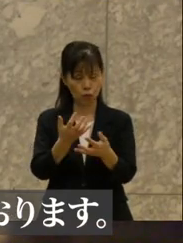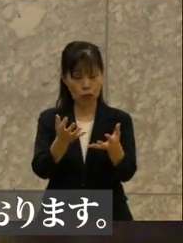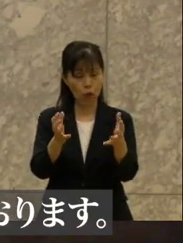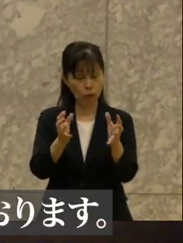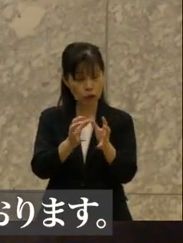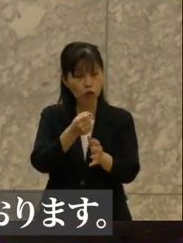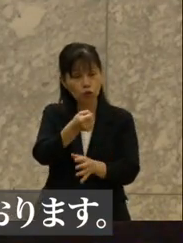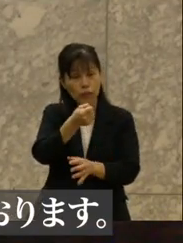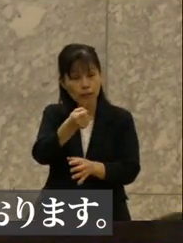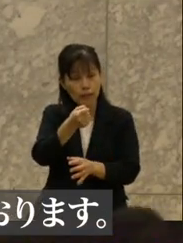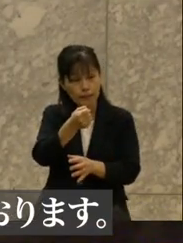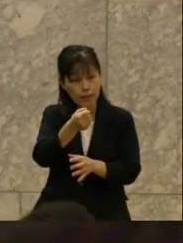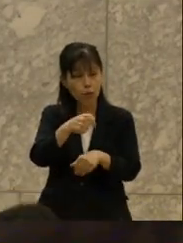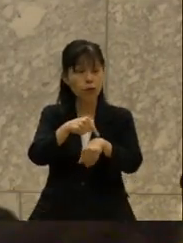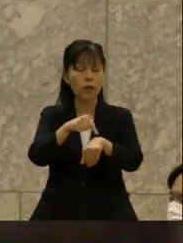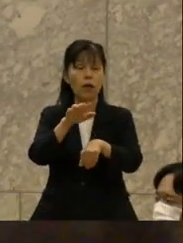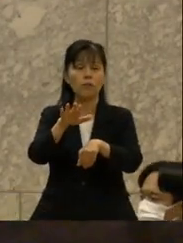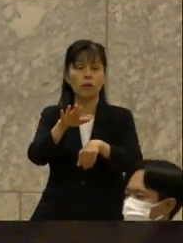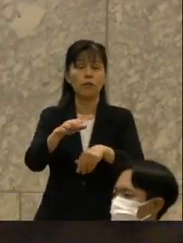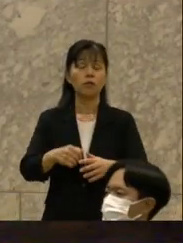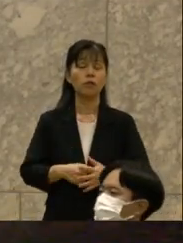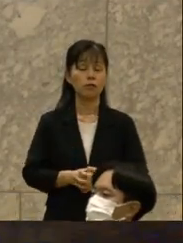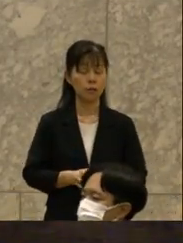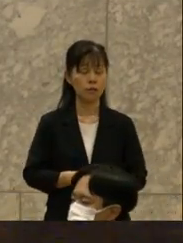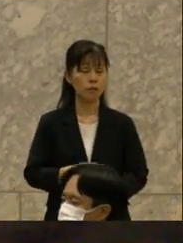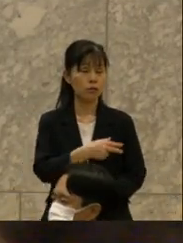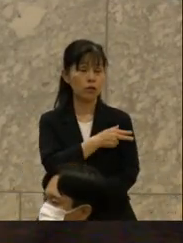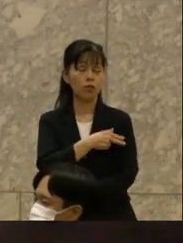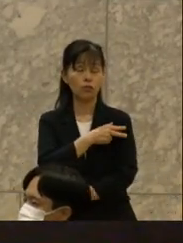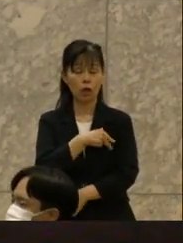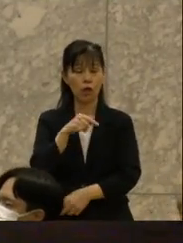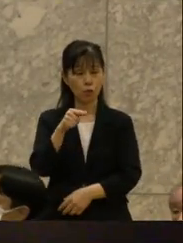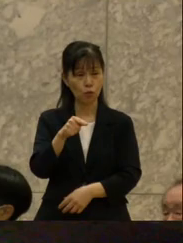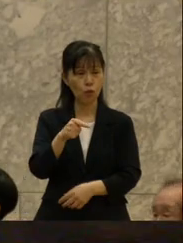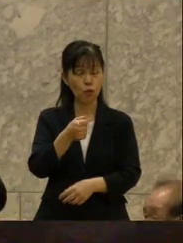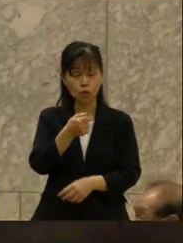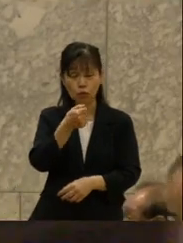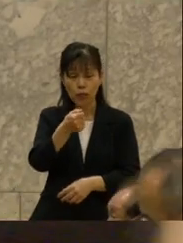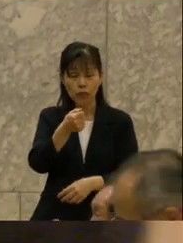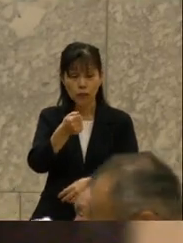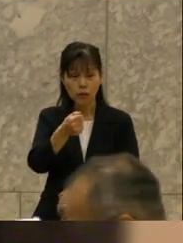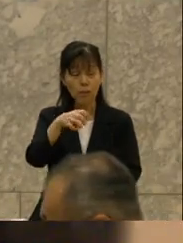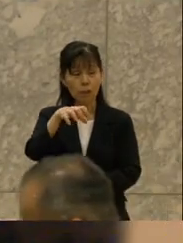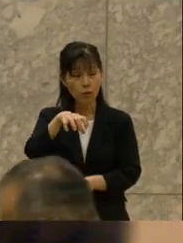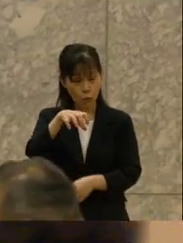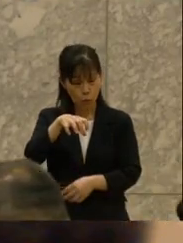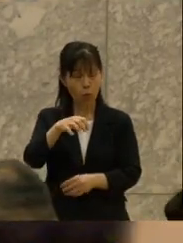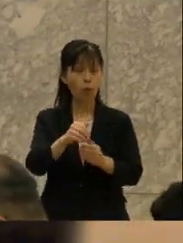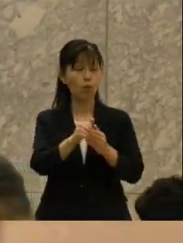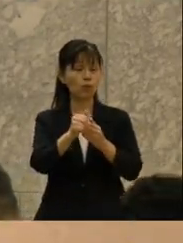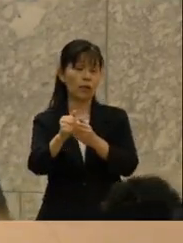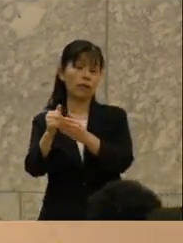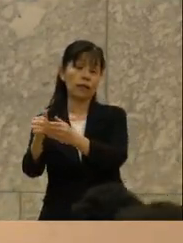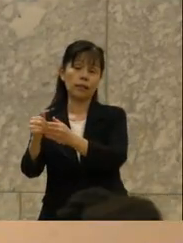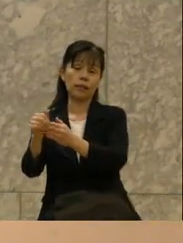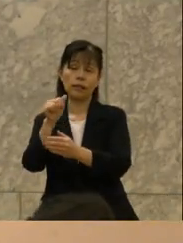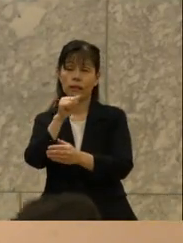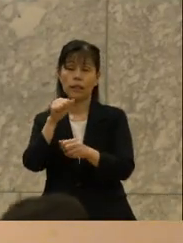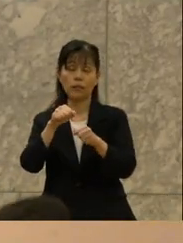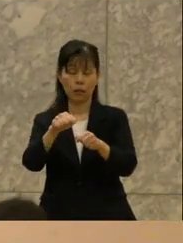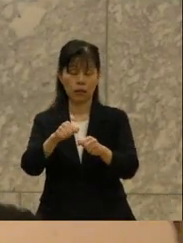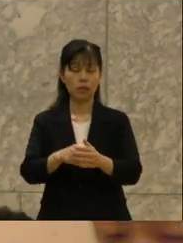囲み取材のお時間をお取りしておりますスタッフがその囲み取材場所にこの後ご誘導いたしますの